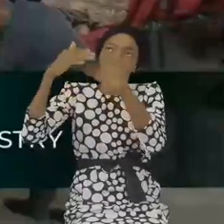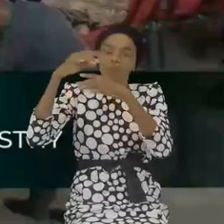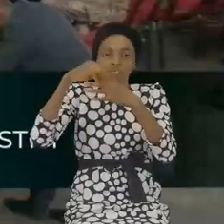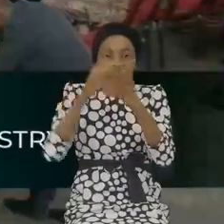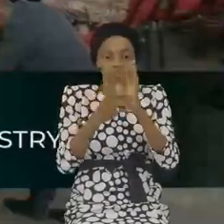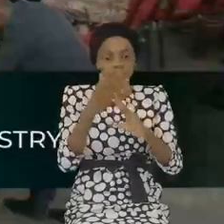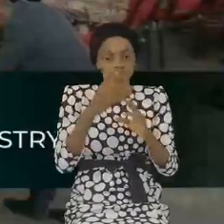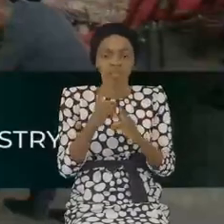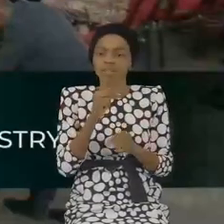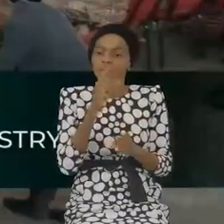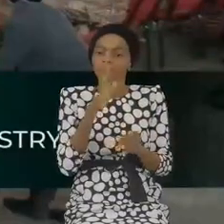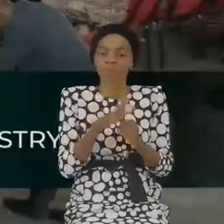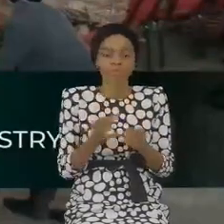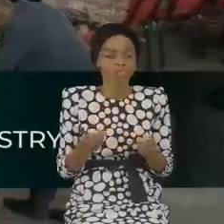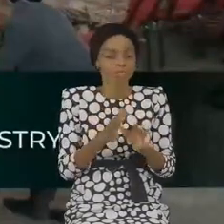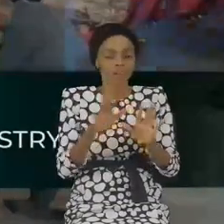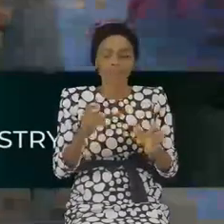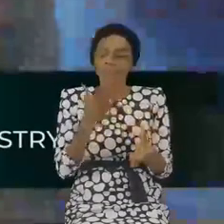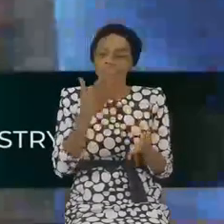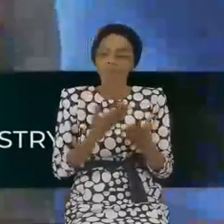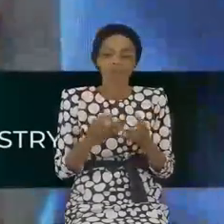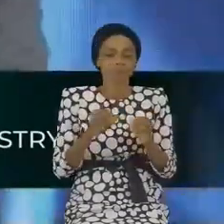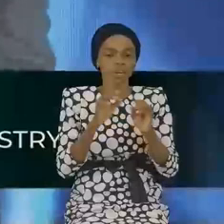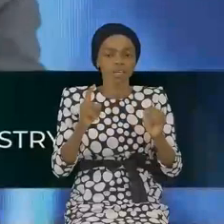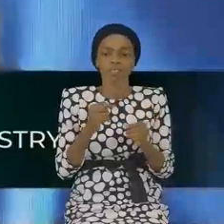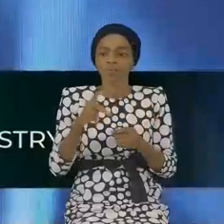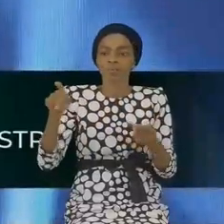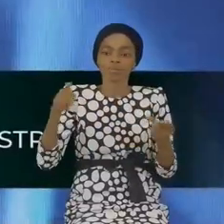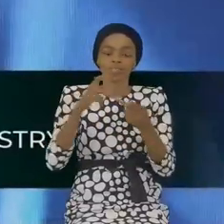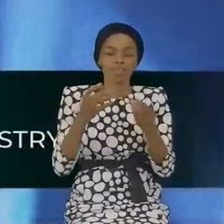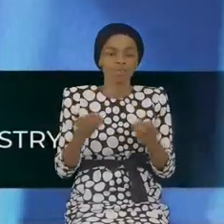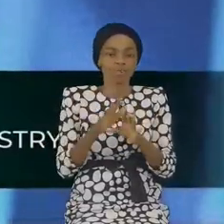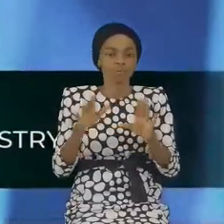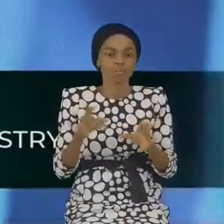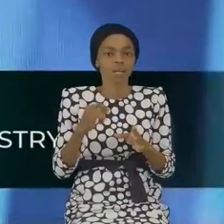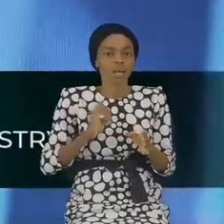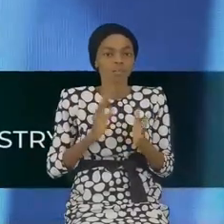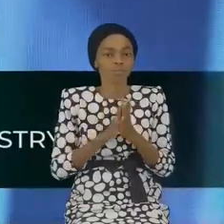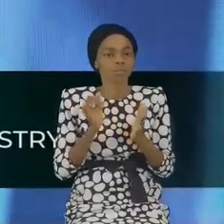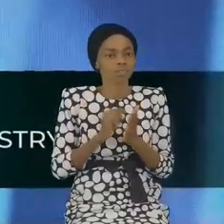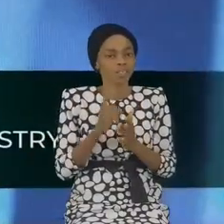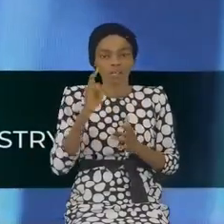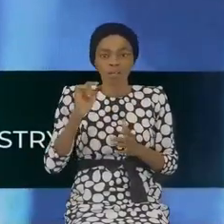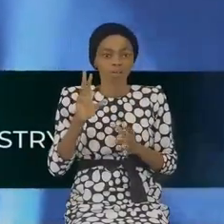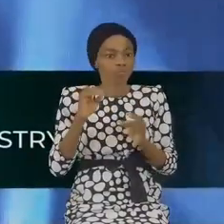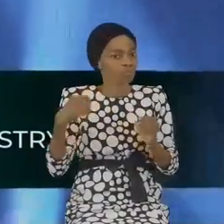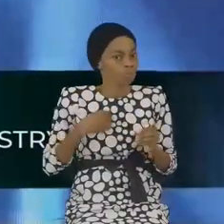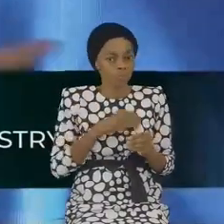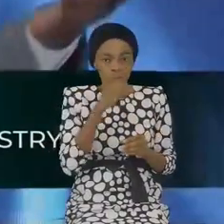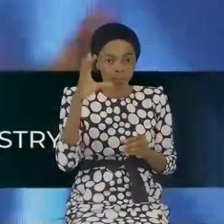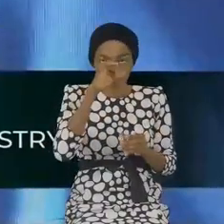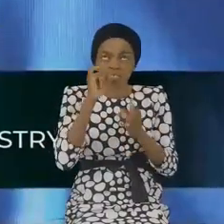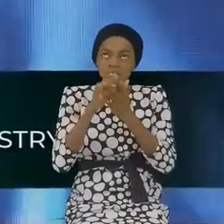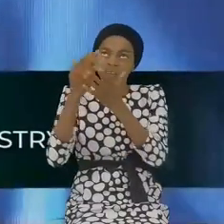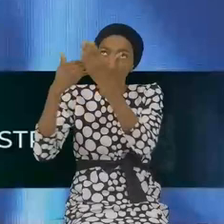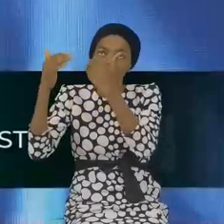promise, le pays de délice, le pays parfait. Je prie qu'aucun de vous ne rate ce lieu. Et vos membres, les membres que